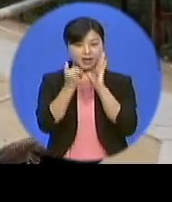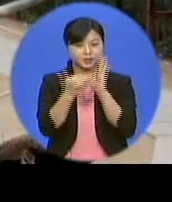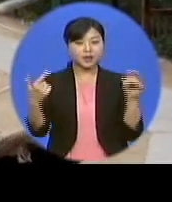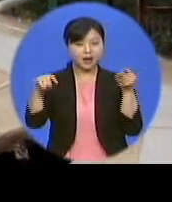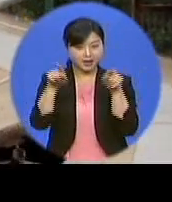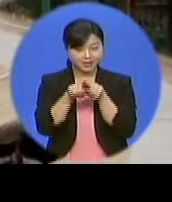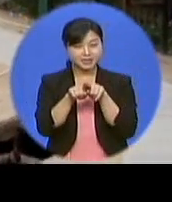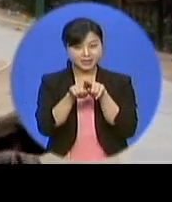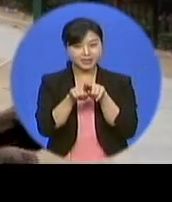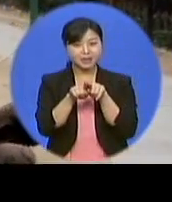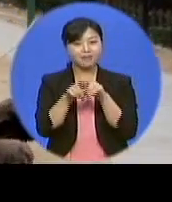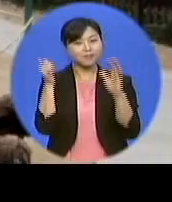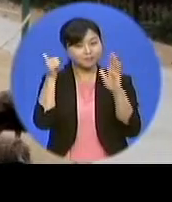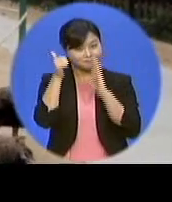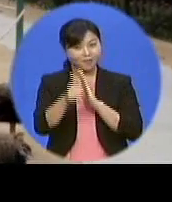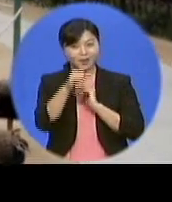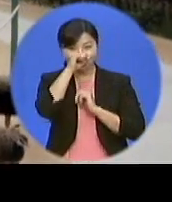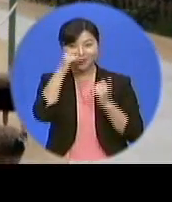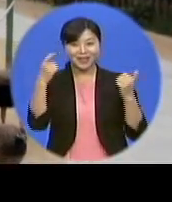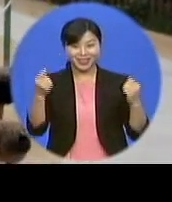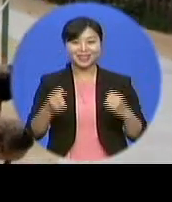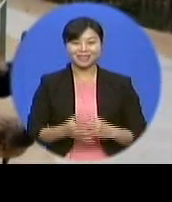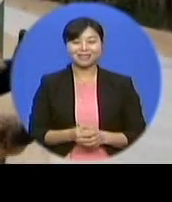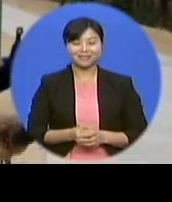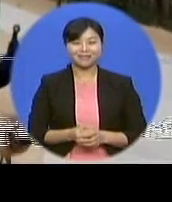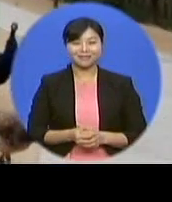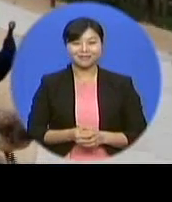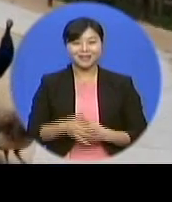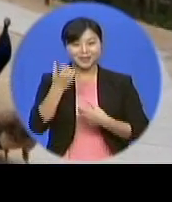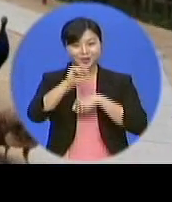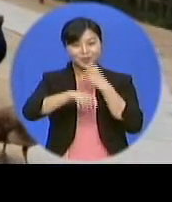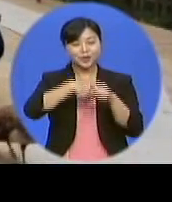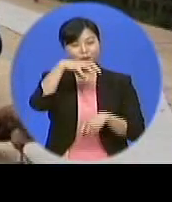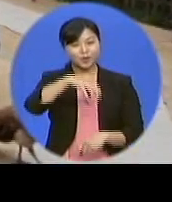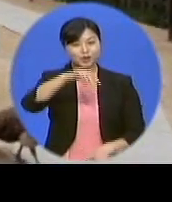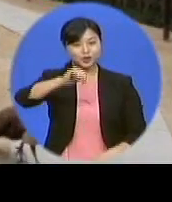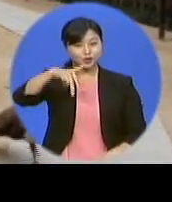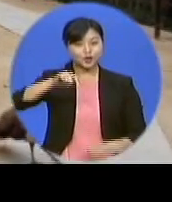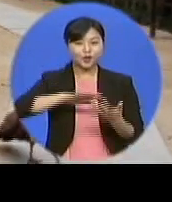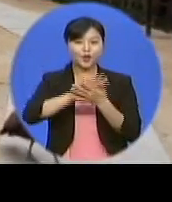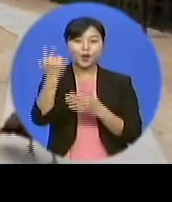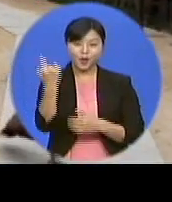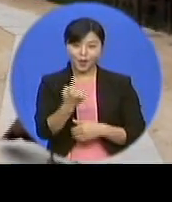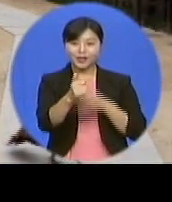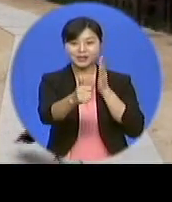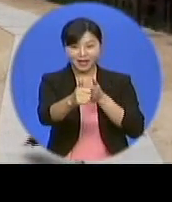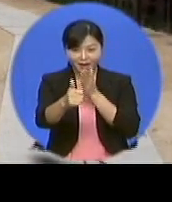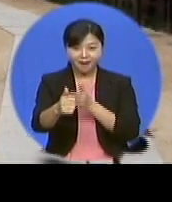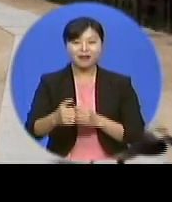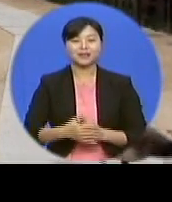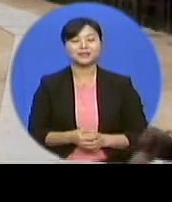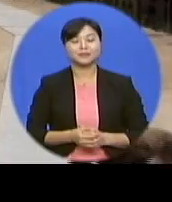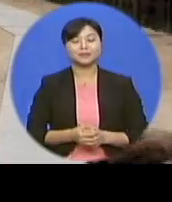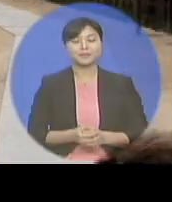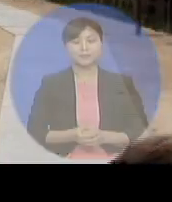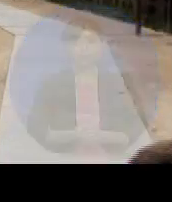이곳으로 나들이 계획 세워보시는 건 어떨까요? 테마동물원 주주로 놀러오세요.